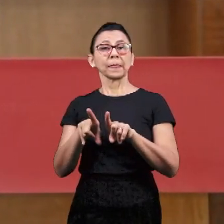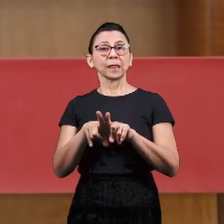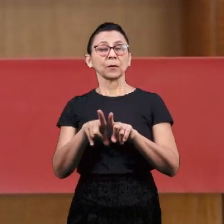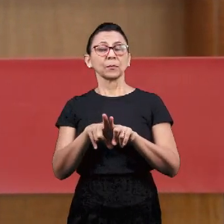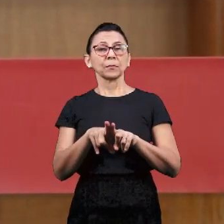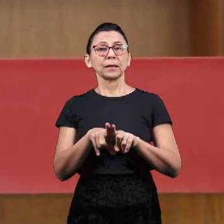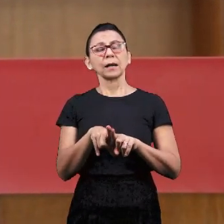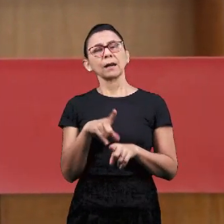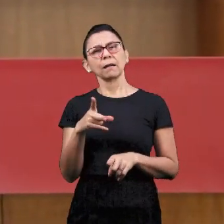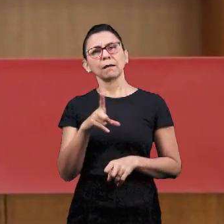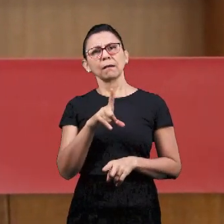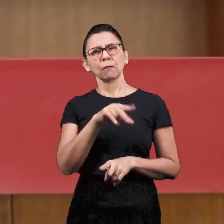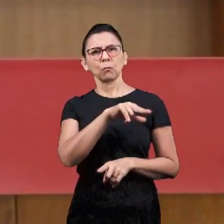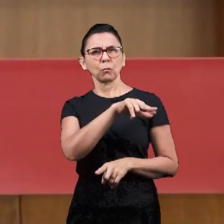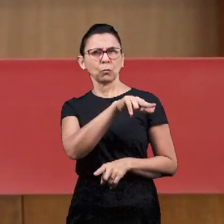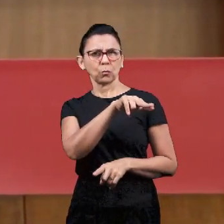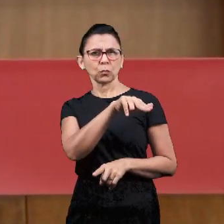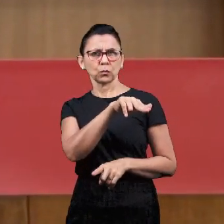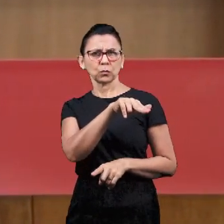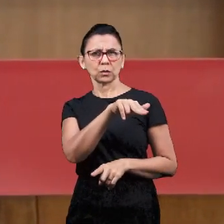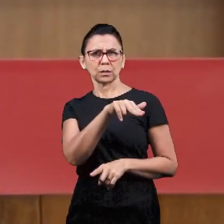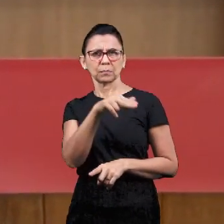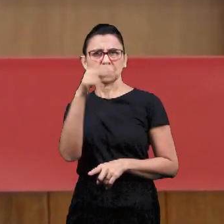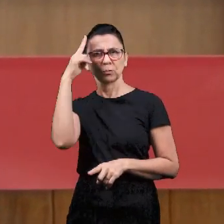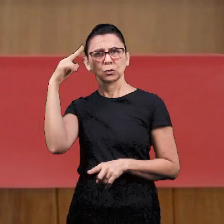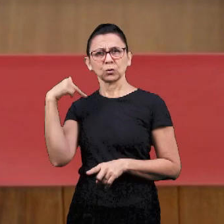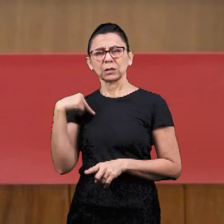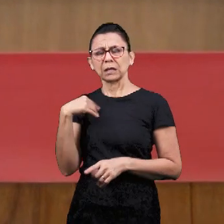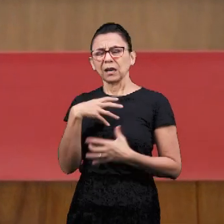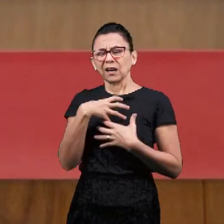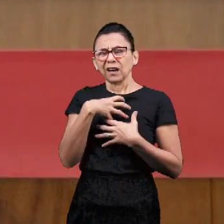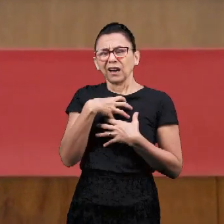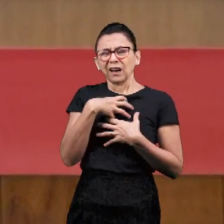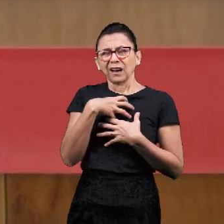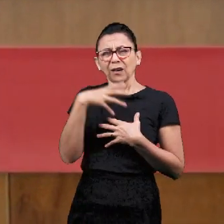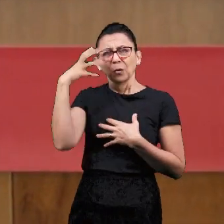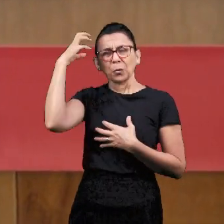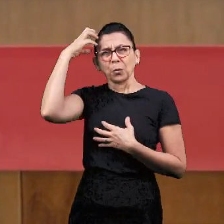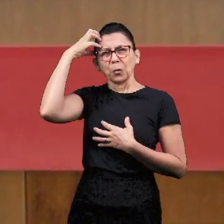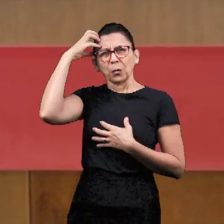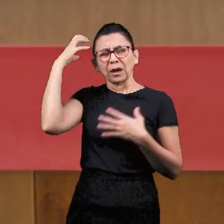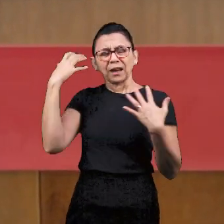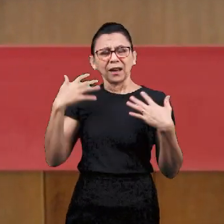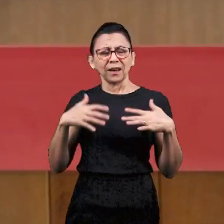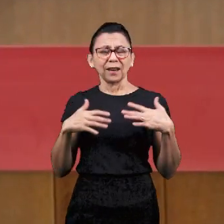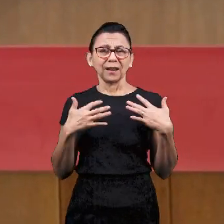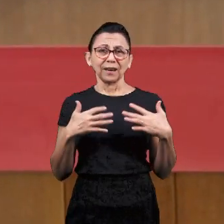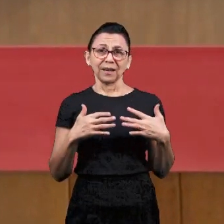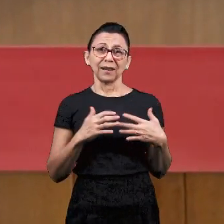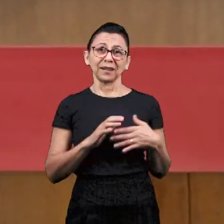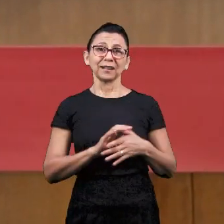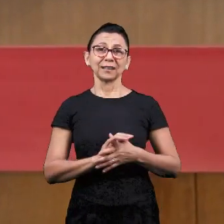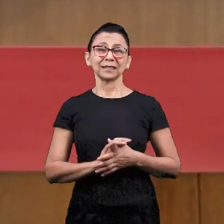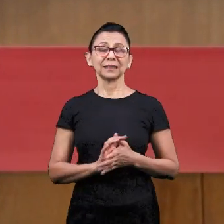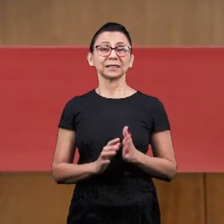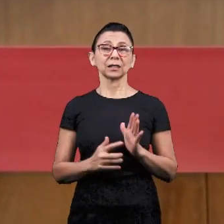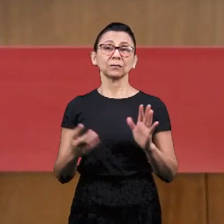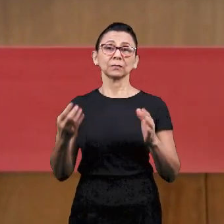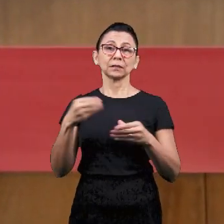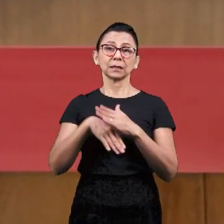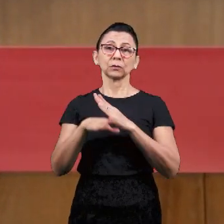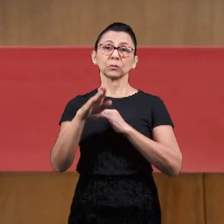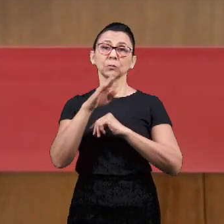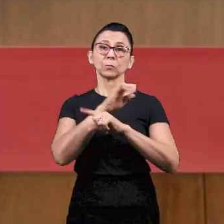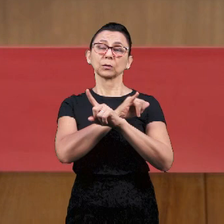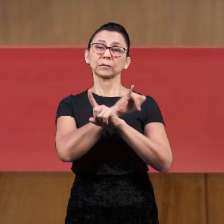venus avec le sentiment de culpabilité. Il place très bien ici prophétiquement.